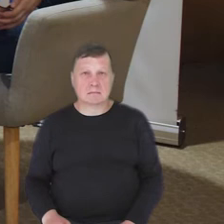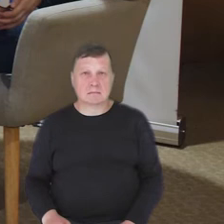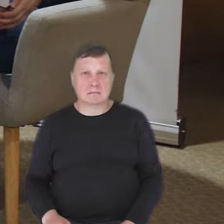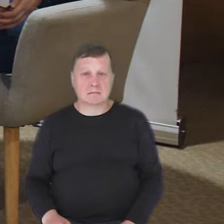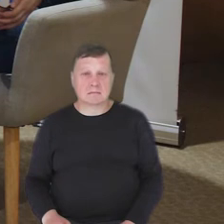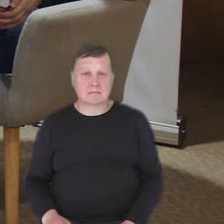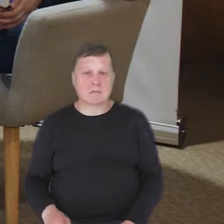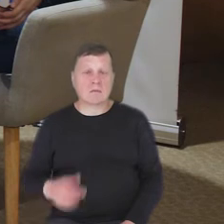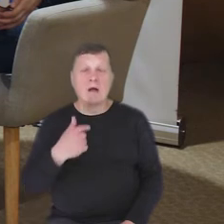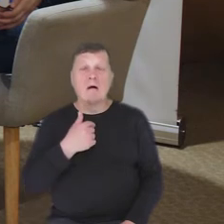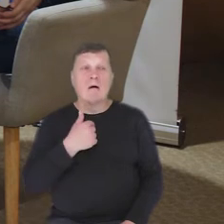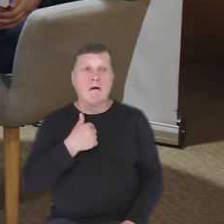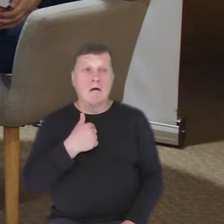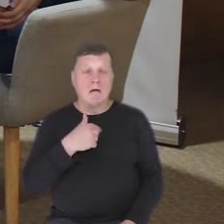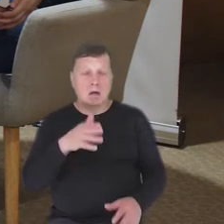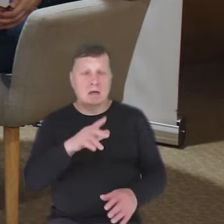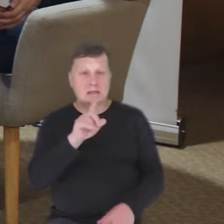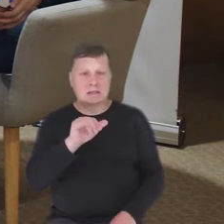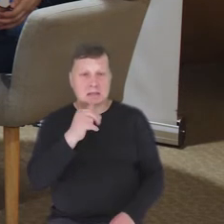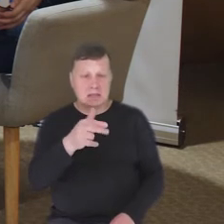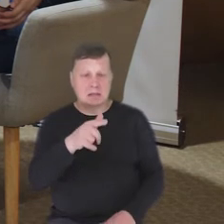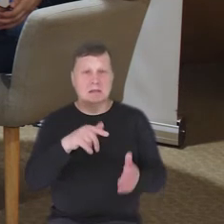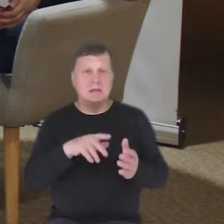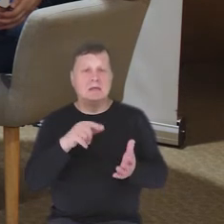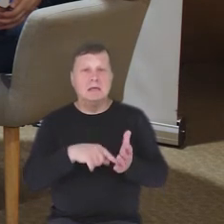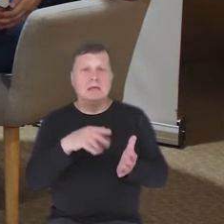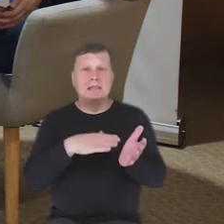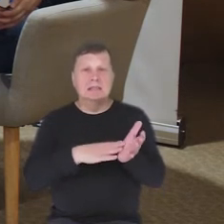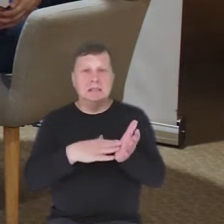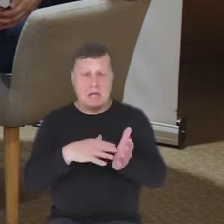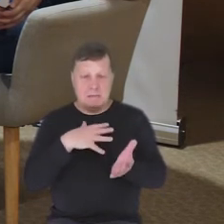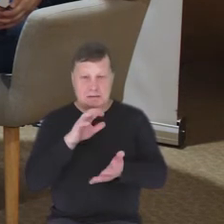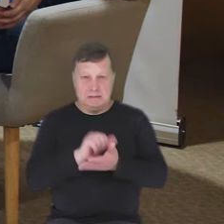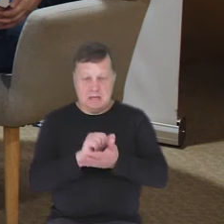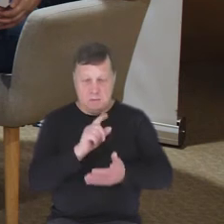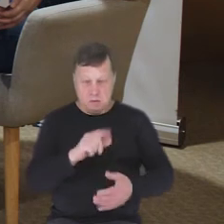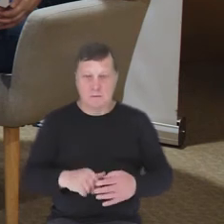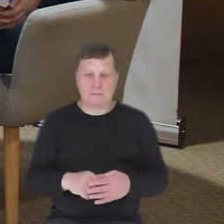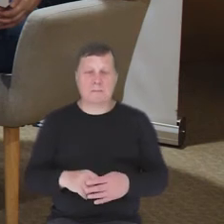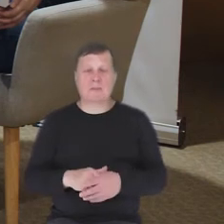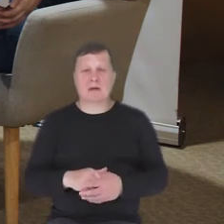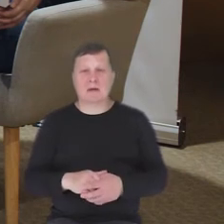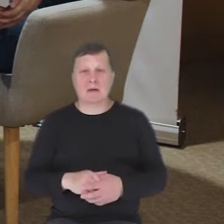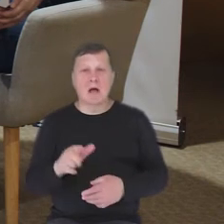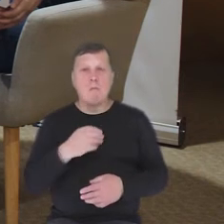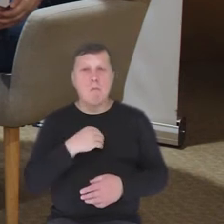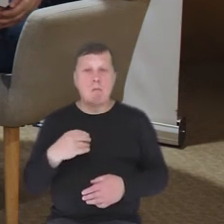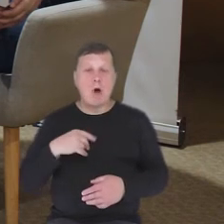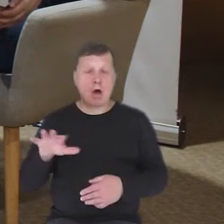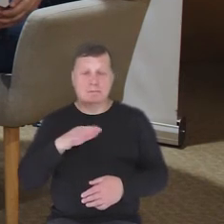Ja się zajmuję sceną zinową w Serbii i przyznam szczerze, że nie znam bardzo dobrze polskiej